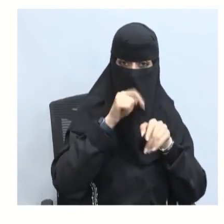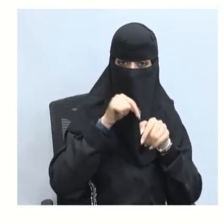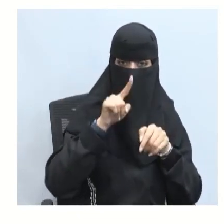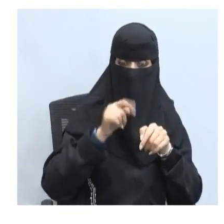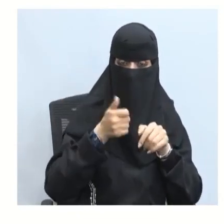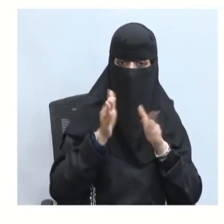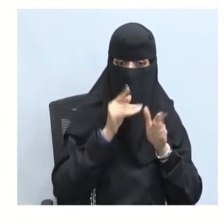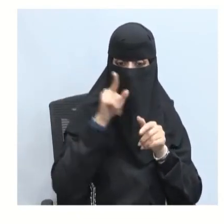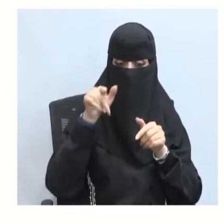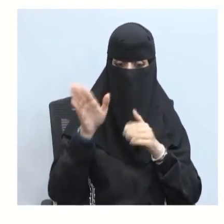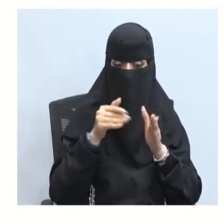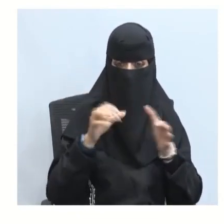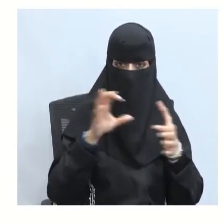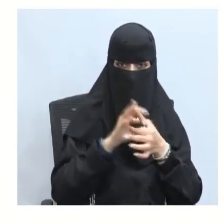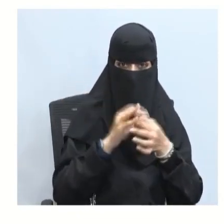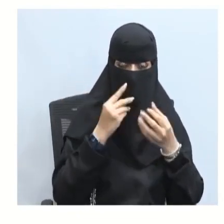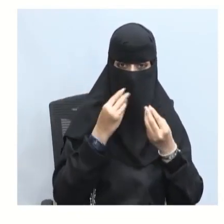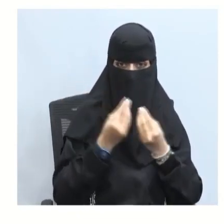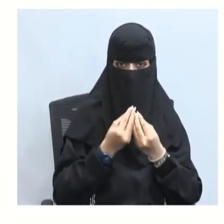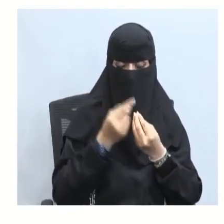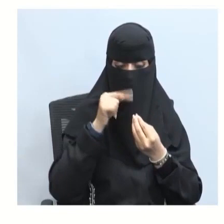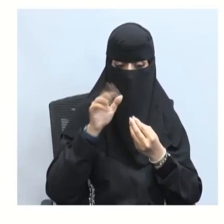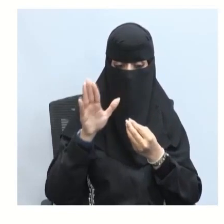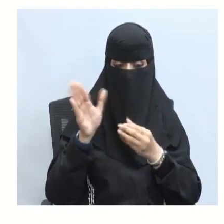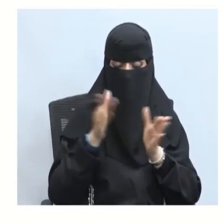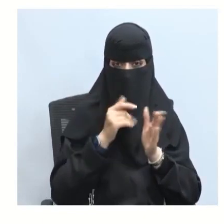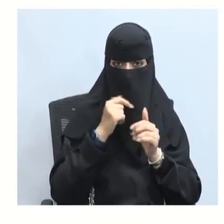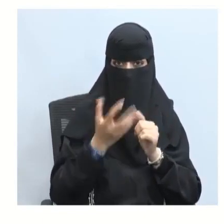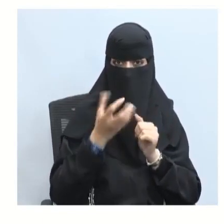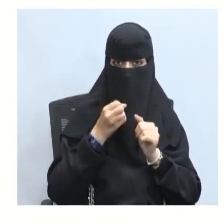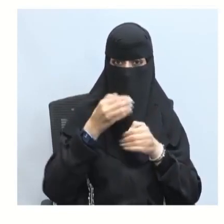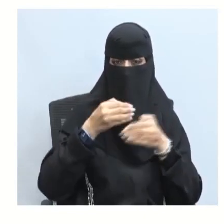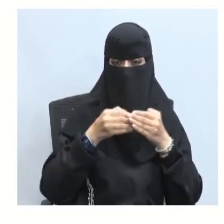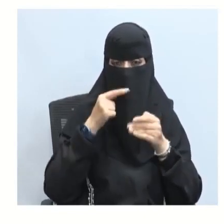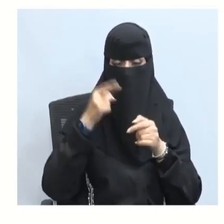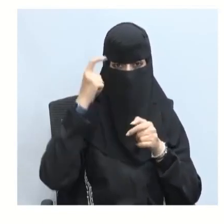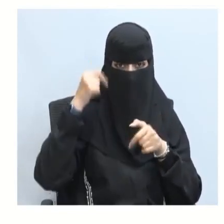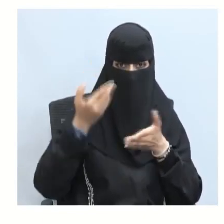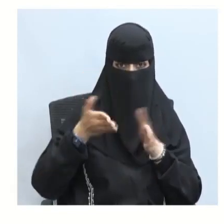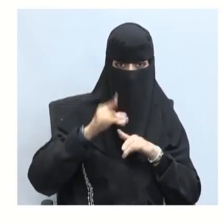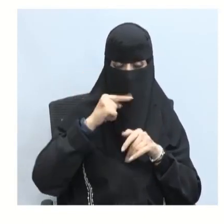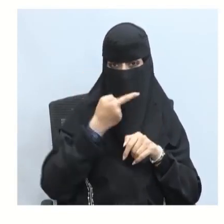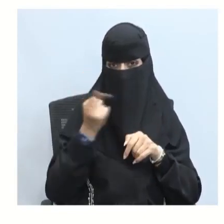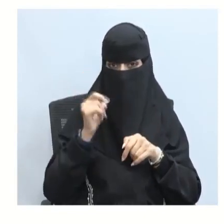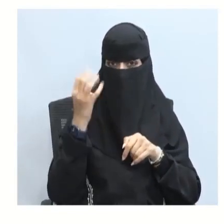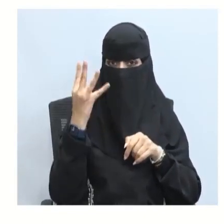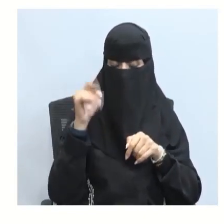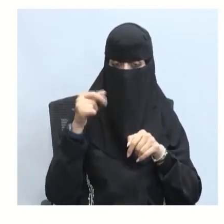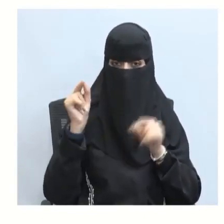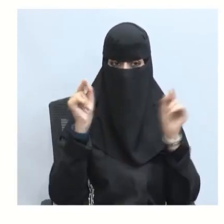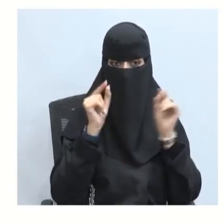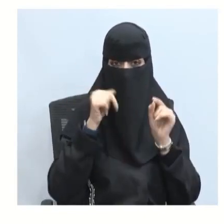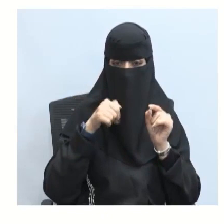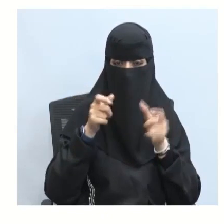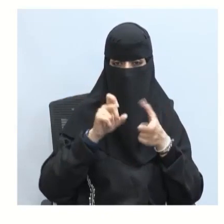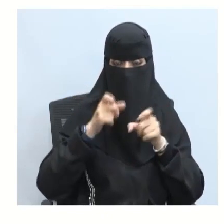بيوتان اذا هنا ارتبطت الكربون بالكربون الوسطيه فاعطاني مركب مع العلم انها كلها اربعه ذرات كربون